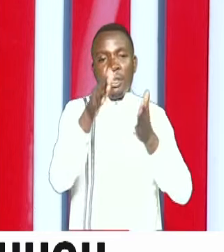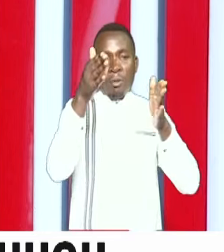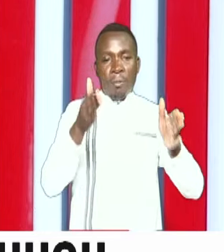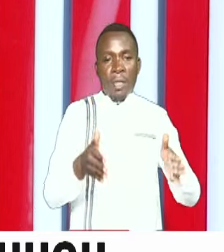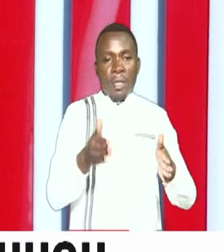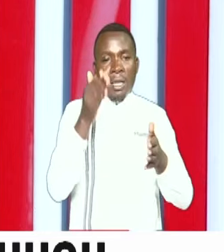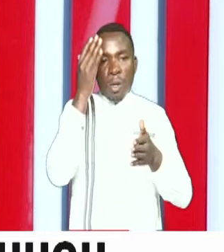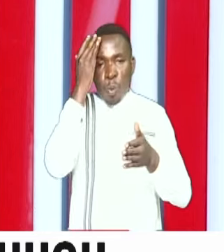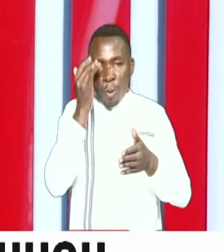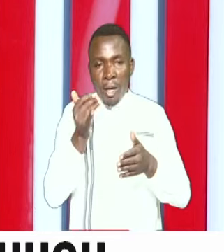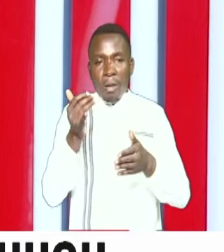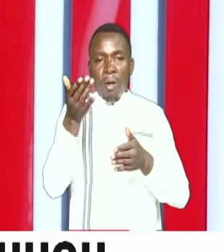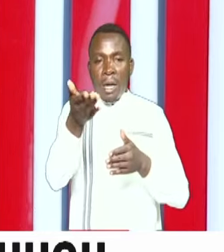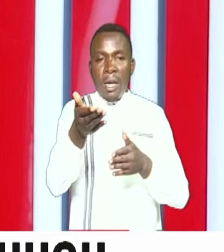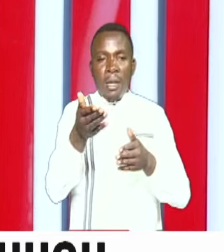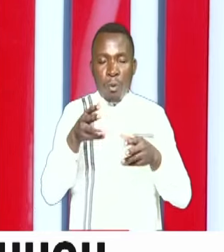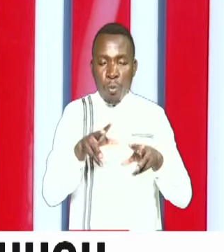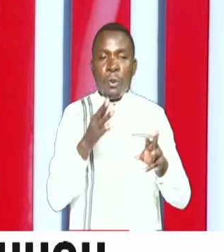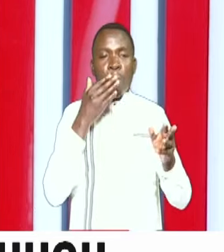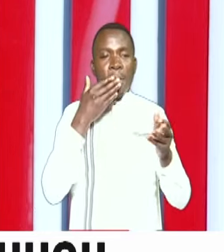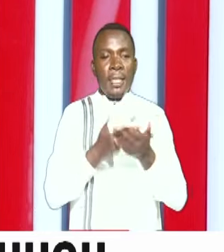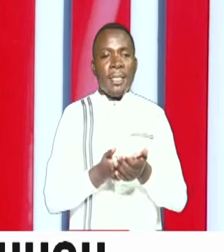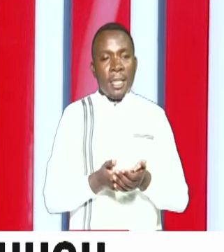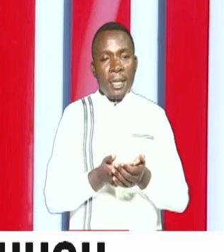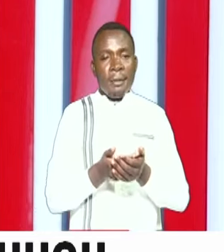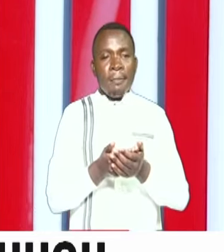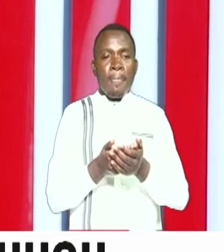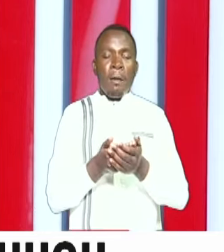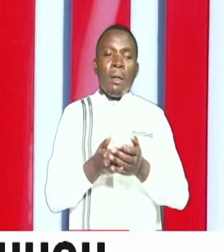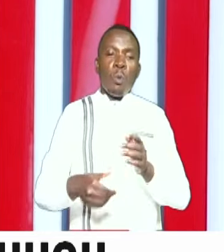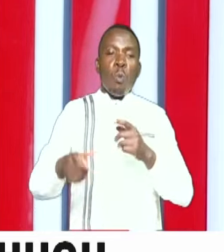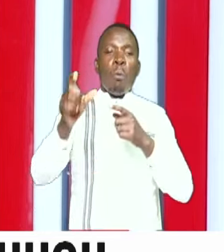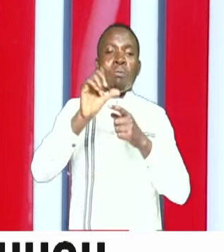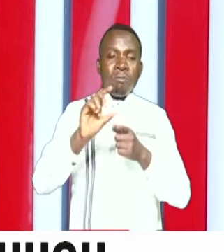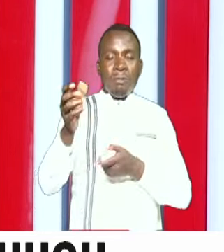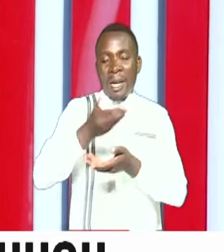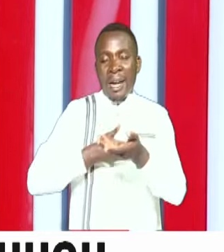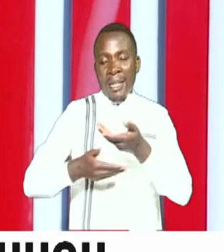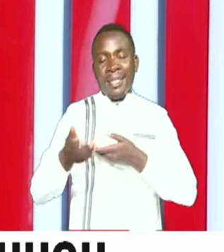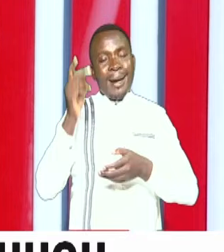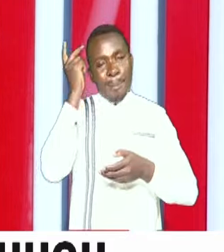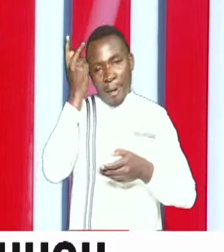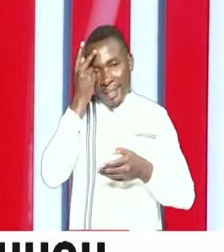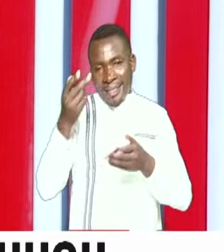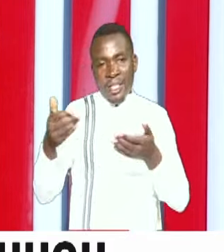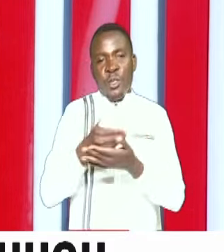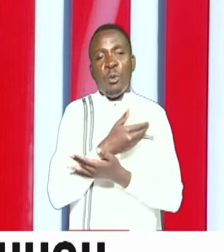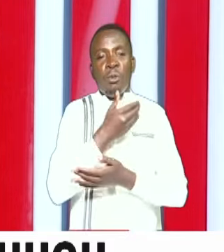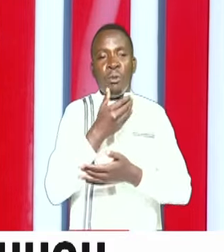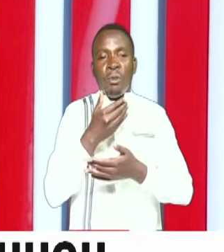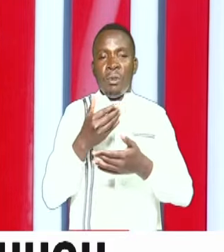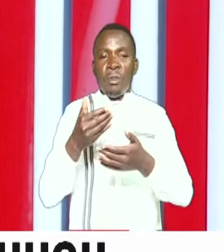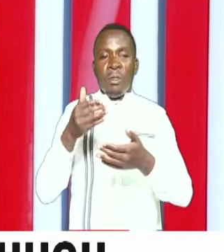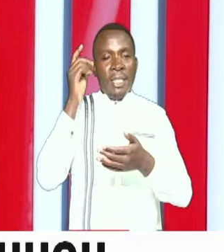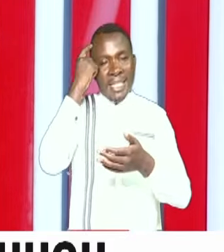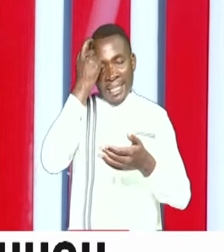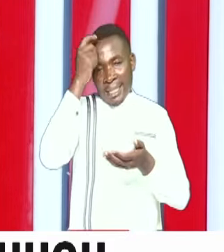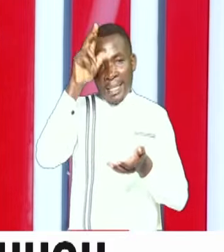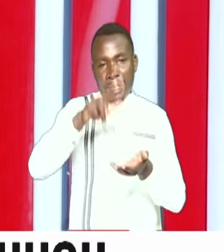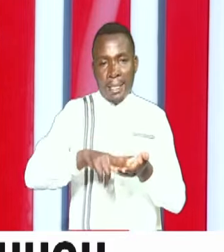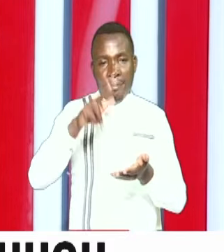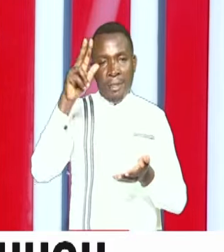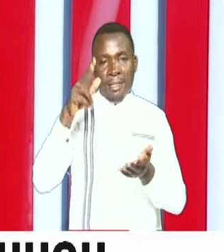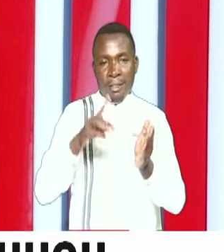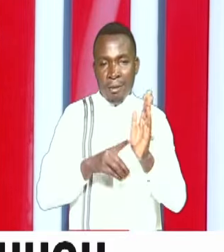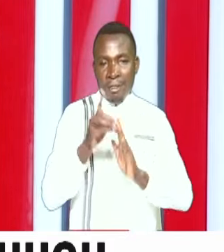wari n'uburyo bwari n'uburyo bwiza bwo kongera kuganira kuri politike nshyashya leta yemeje yo guteza imbere